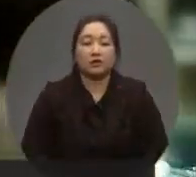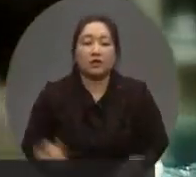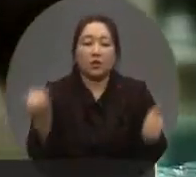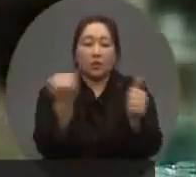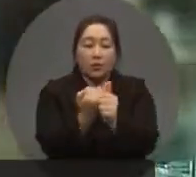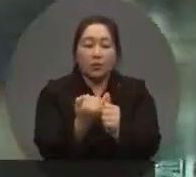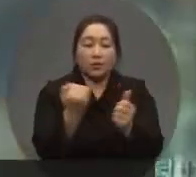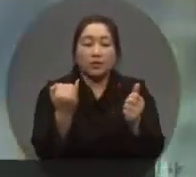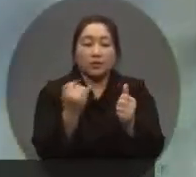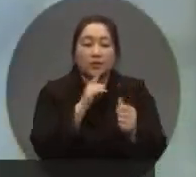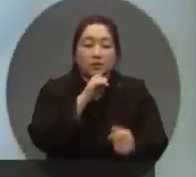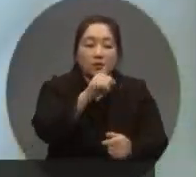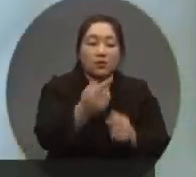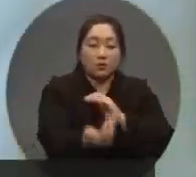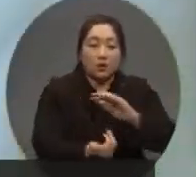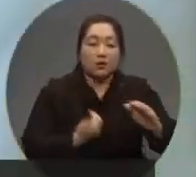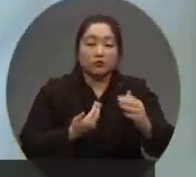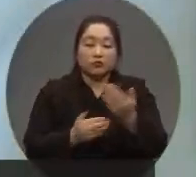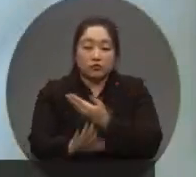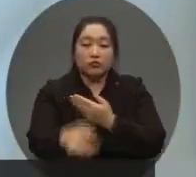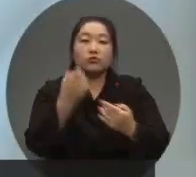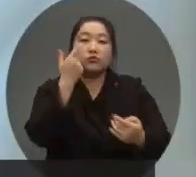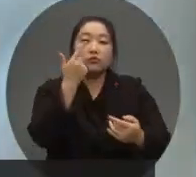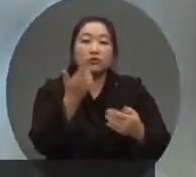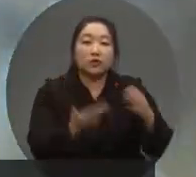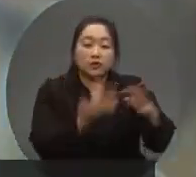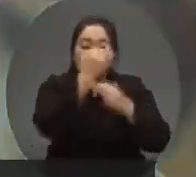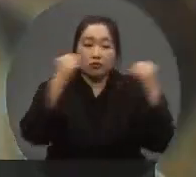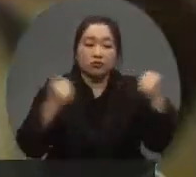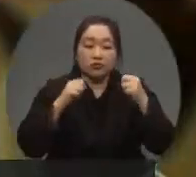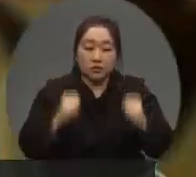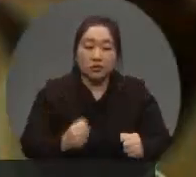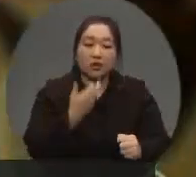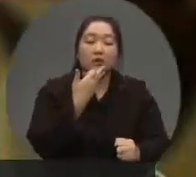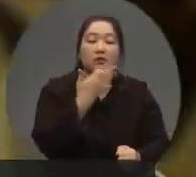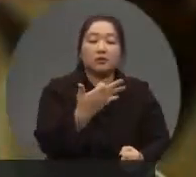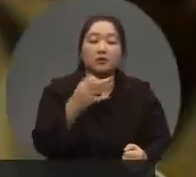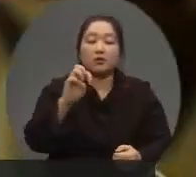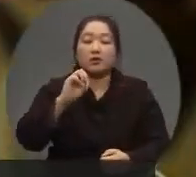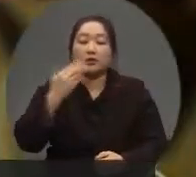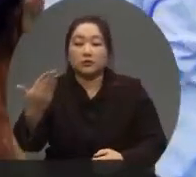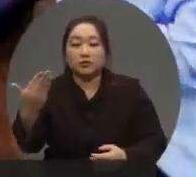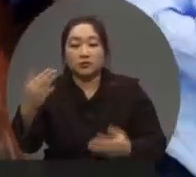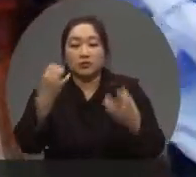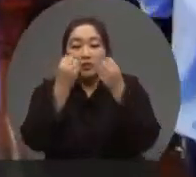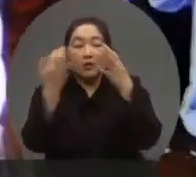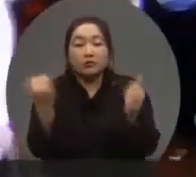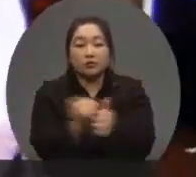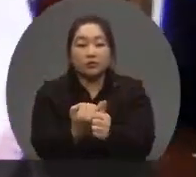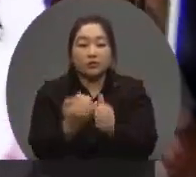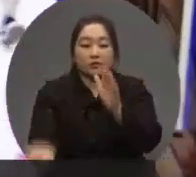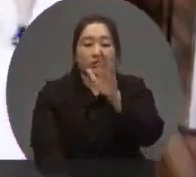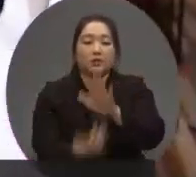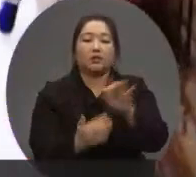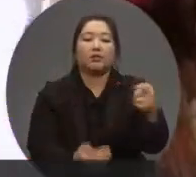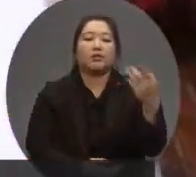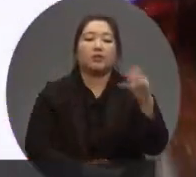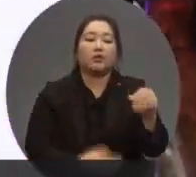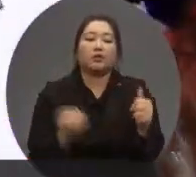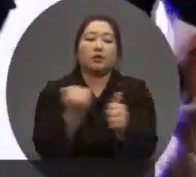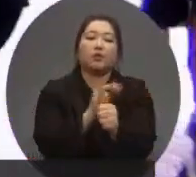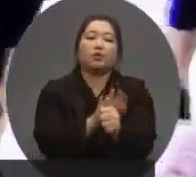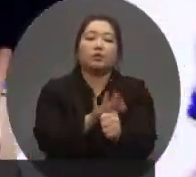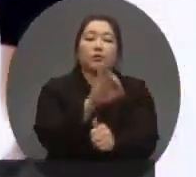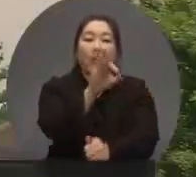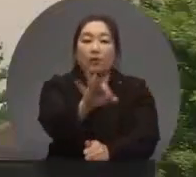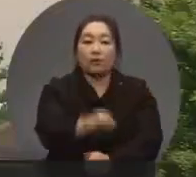신고일 전으로 6개월 이상 돈에 거주하고 있는 19세에서 39세 신혼부부는 최대 100만 원의 지원금을